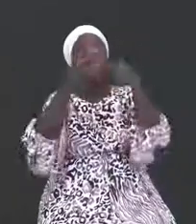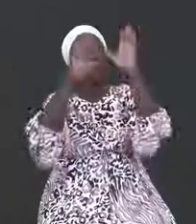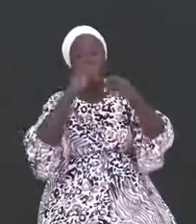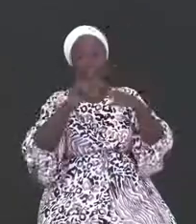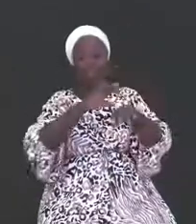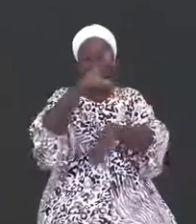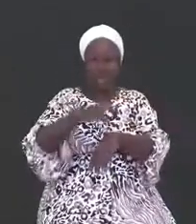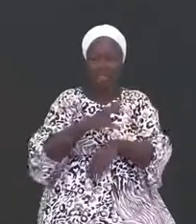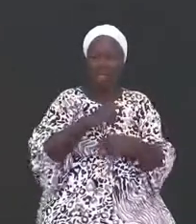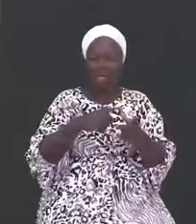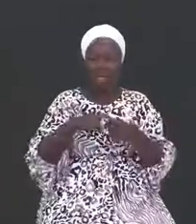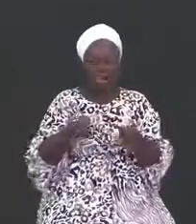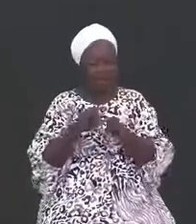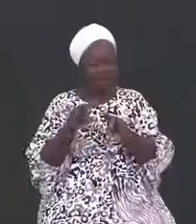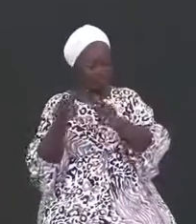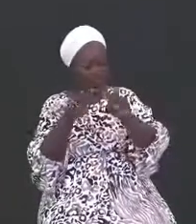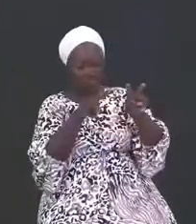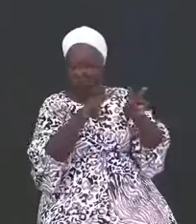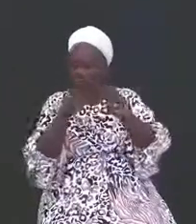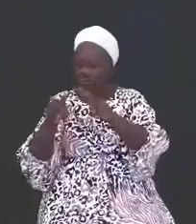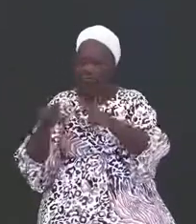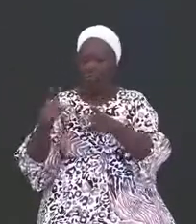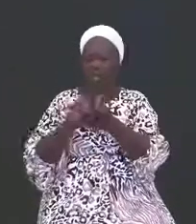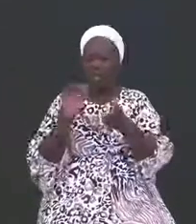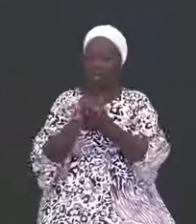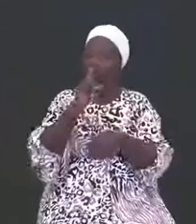terre. Comme je regarde cela, ce fait